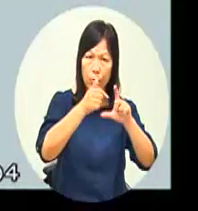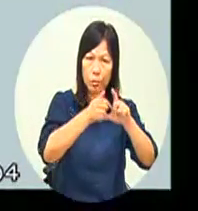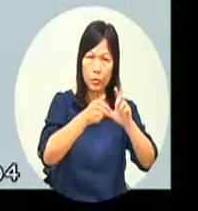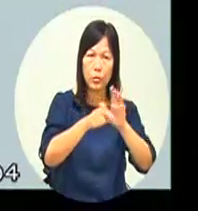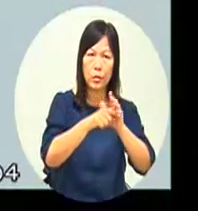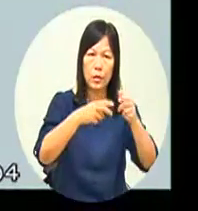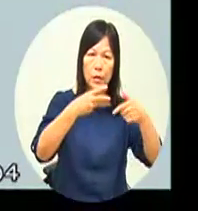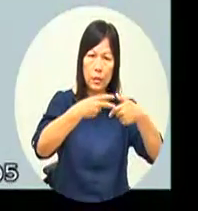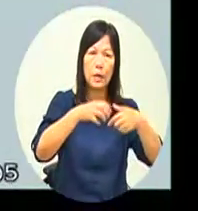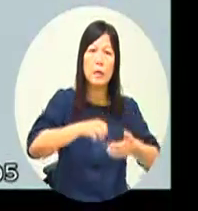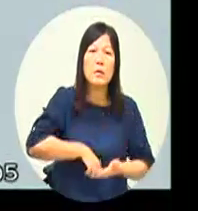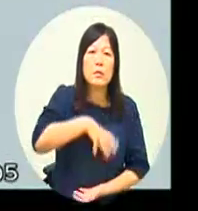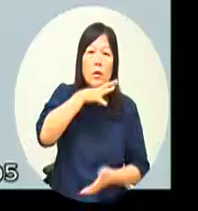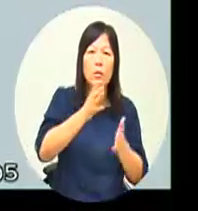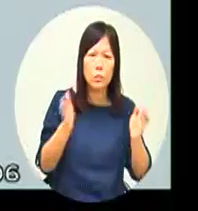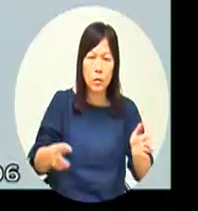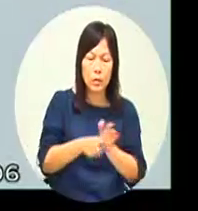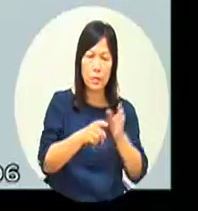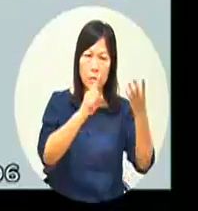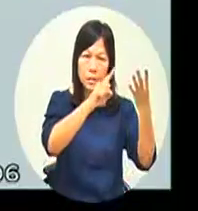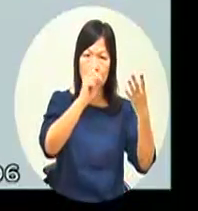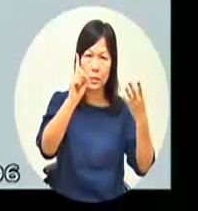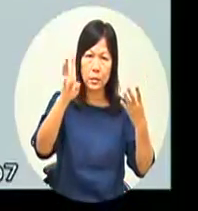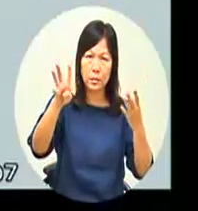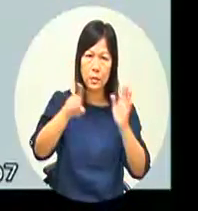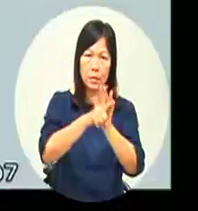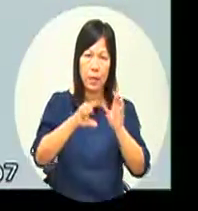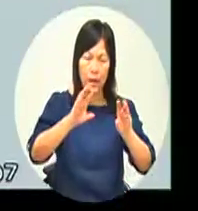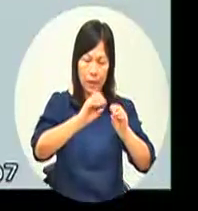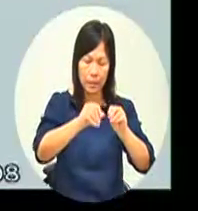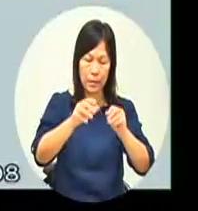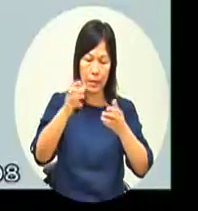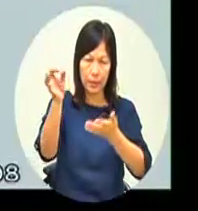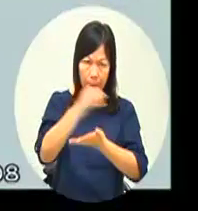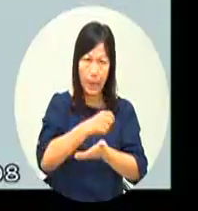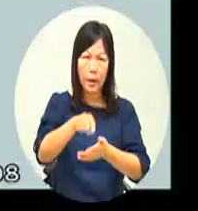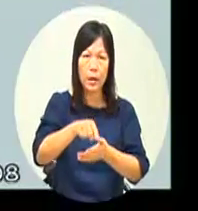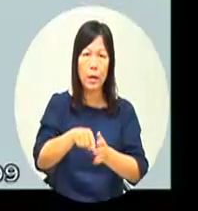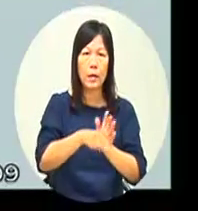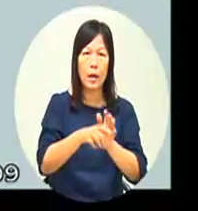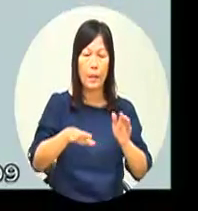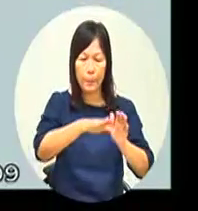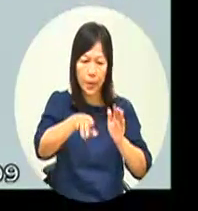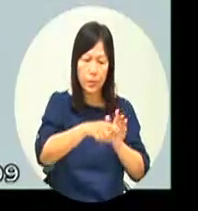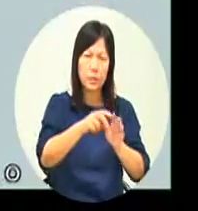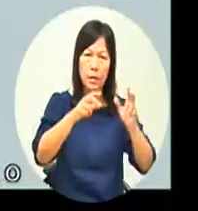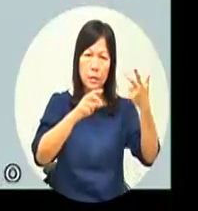仁寿段414D号一比四有机林地让售案，面积为